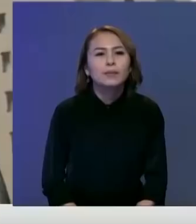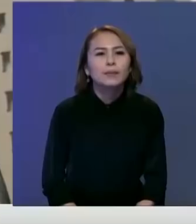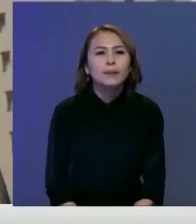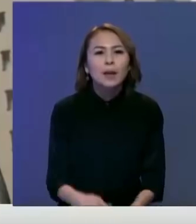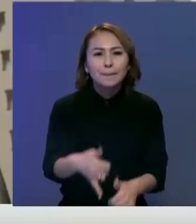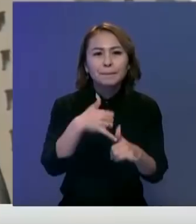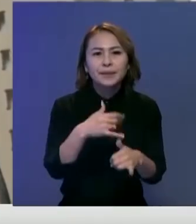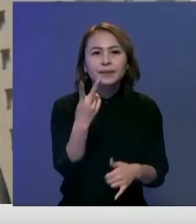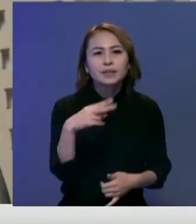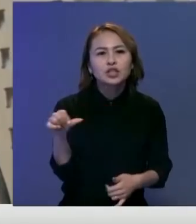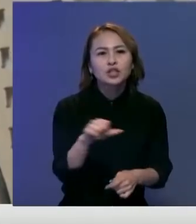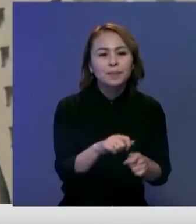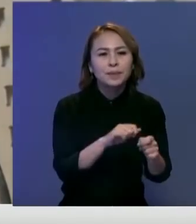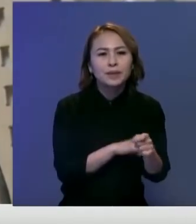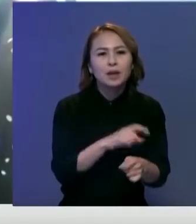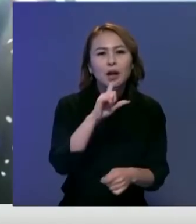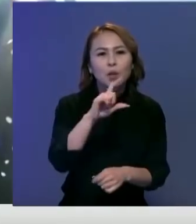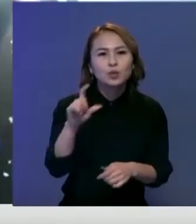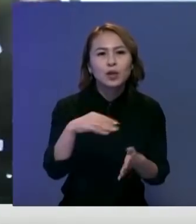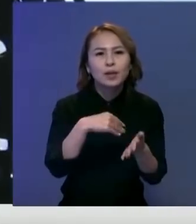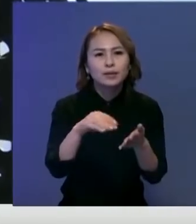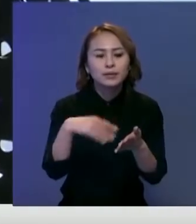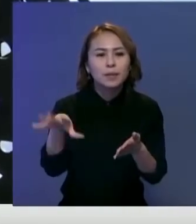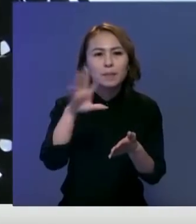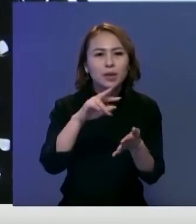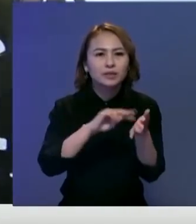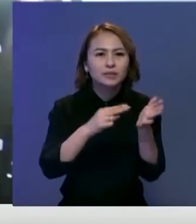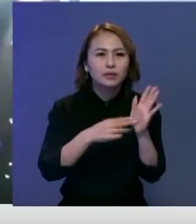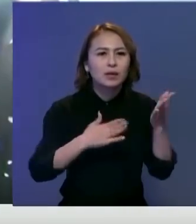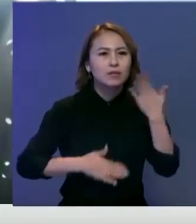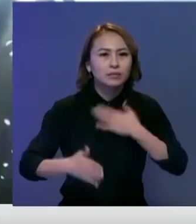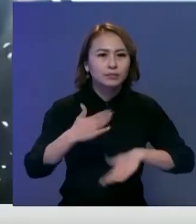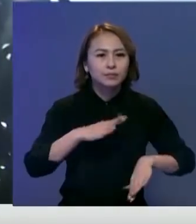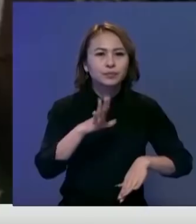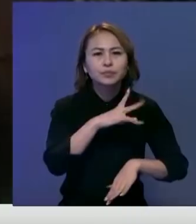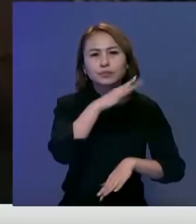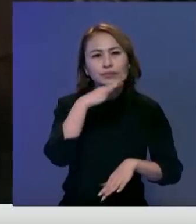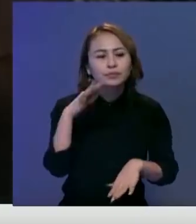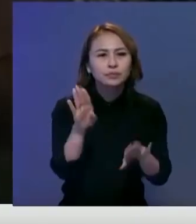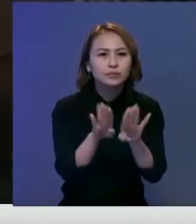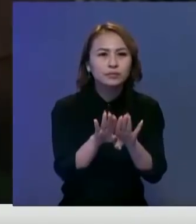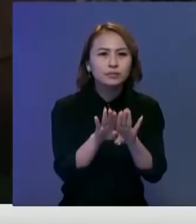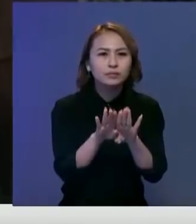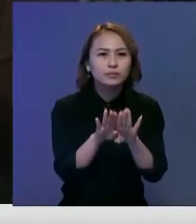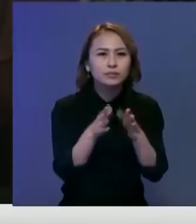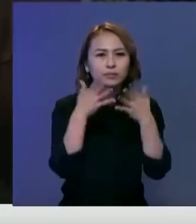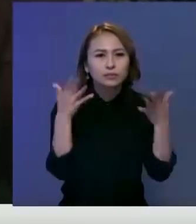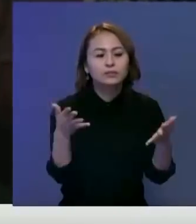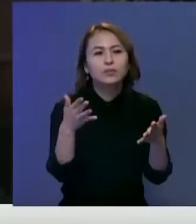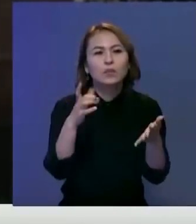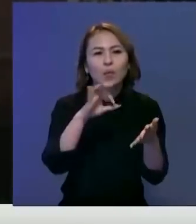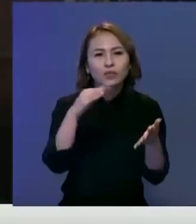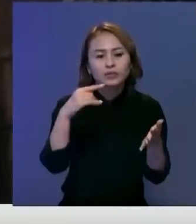Бектігі ек жарым метр капсулан алғандардың барлығы жоба афтырына ризашылығын білдіріп жатырым. Көбі кеңсесін